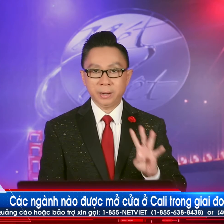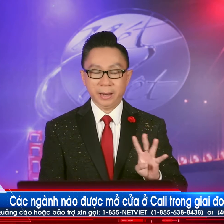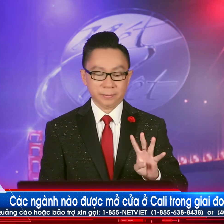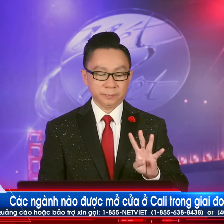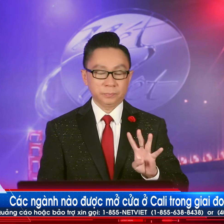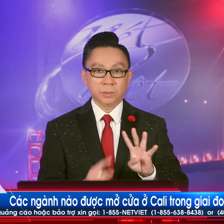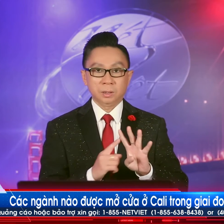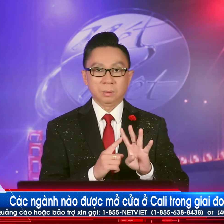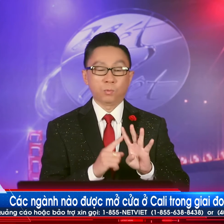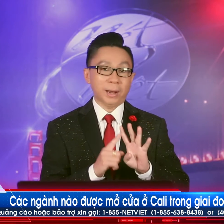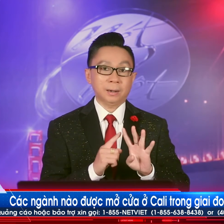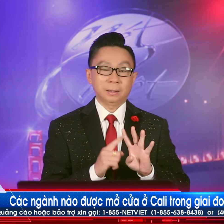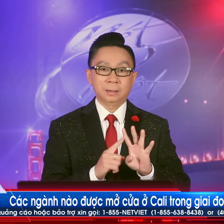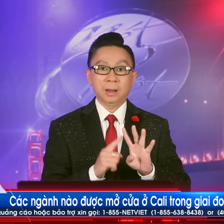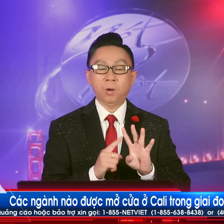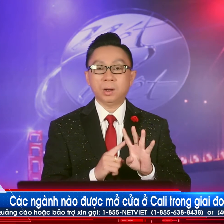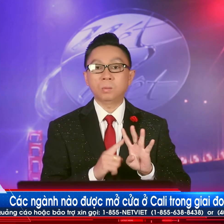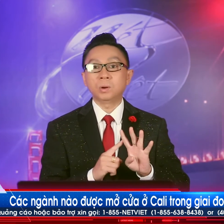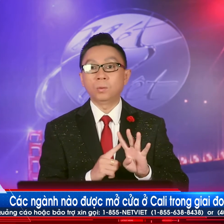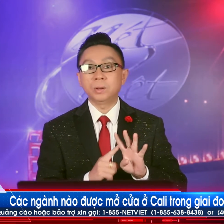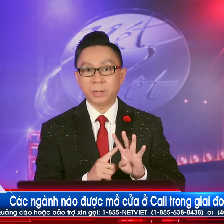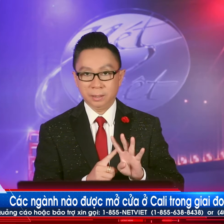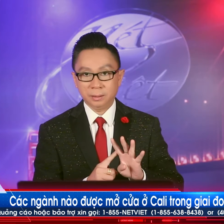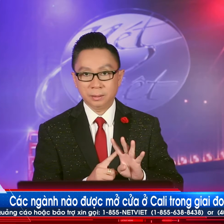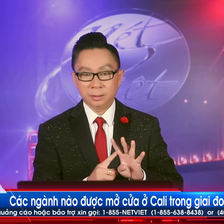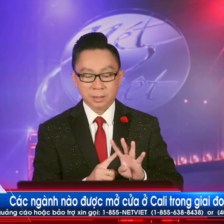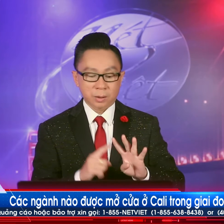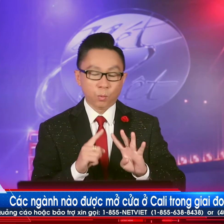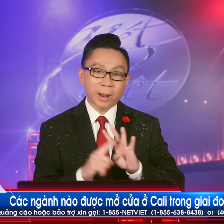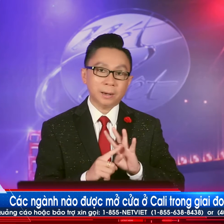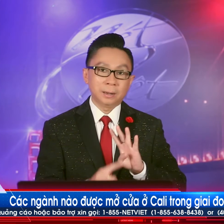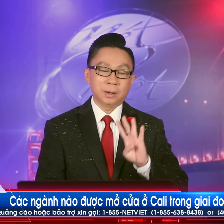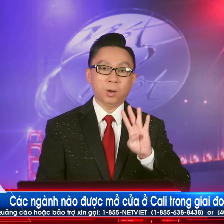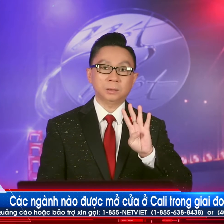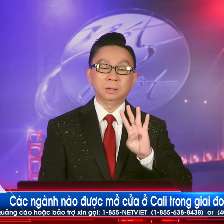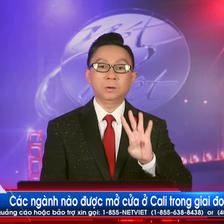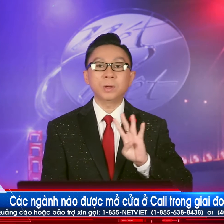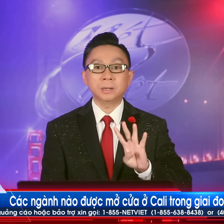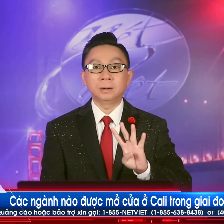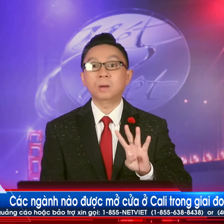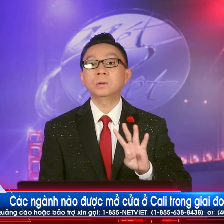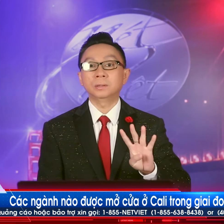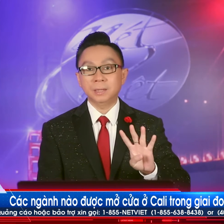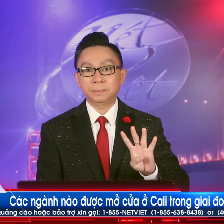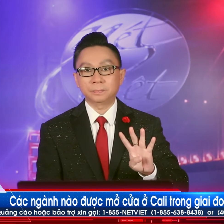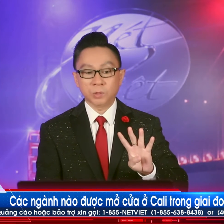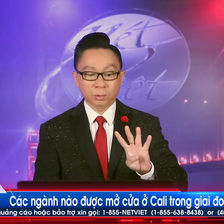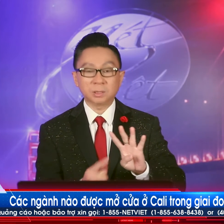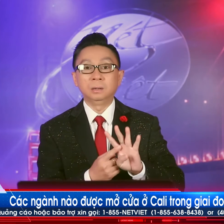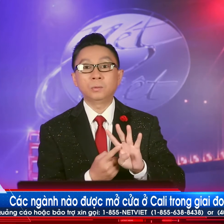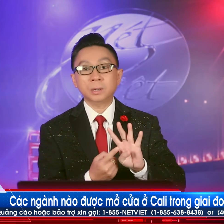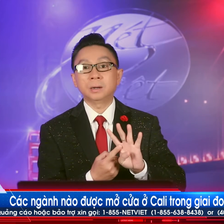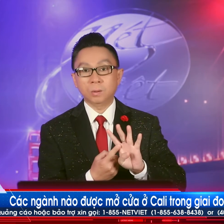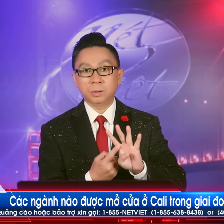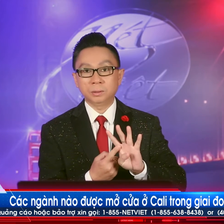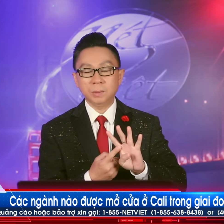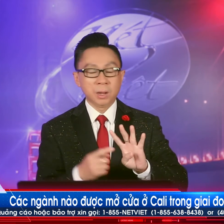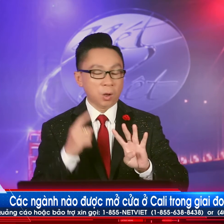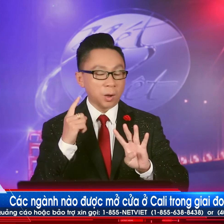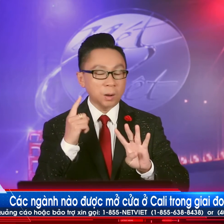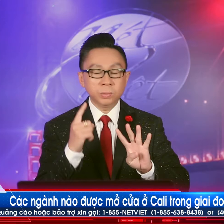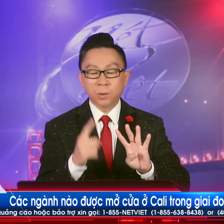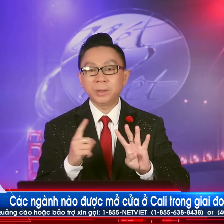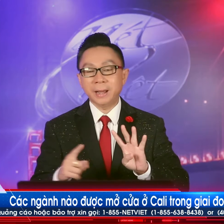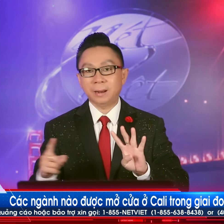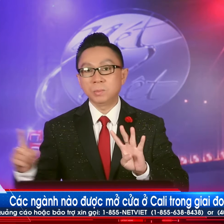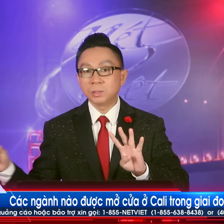4 quận hạt hoặc là họ không đủ điều kiện, hoặc là họ tự quyết định đóng cửa tiếp,